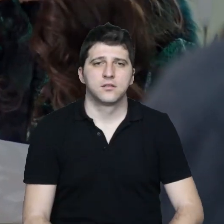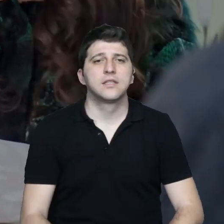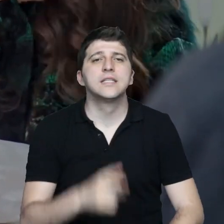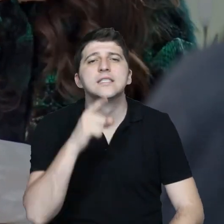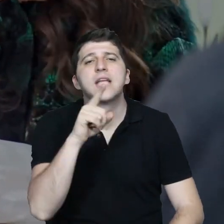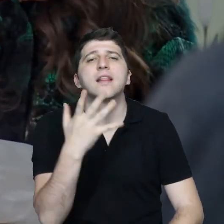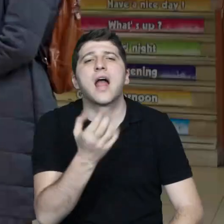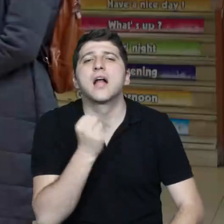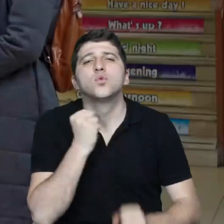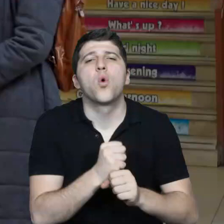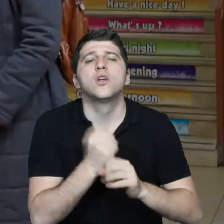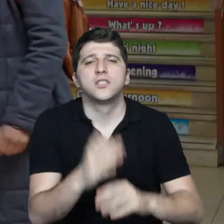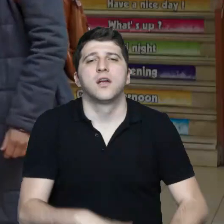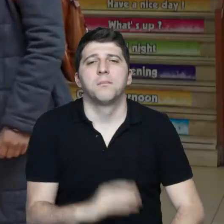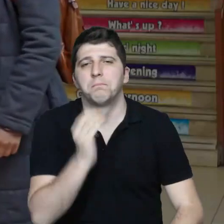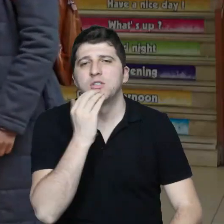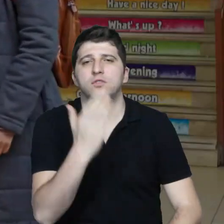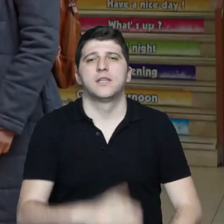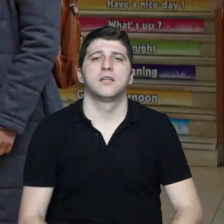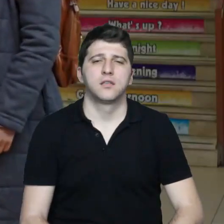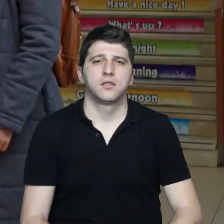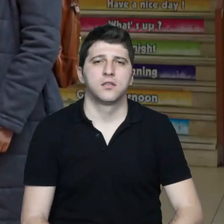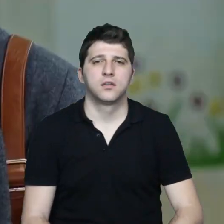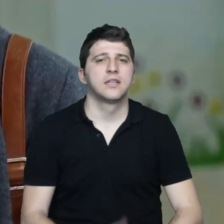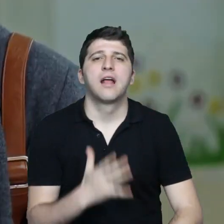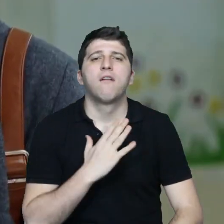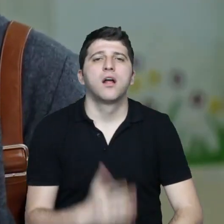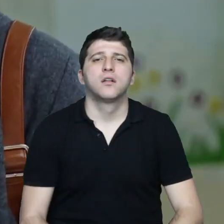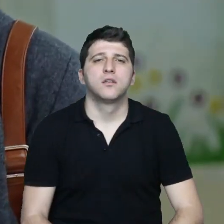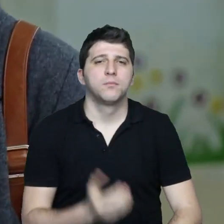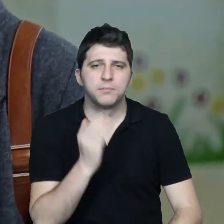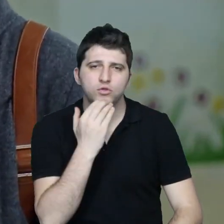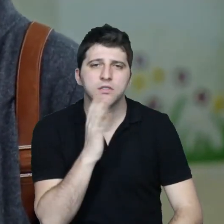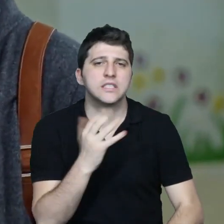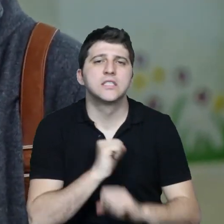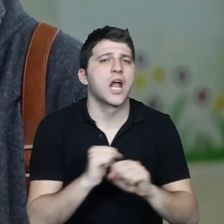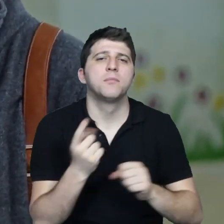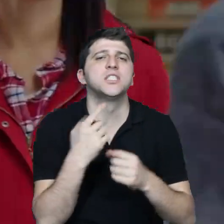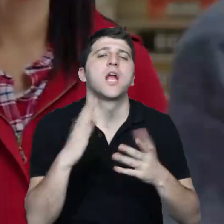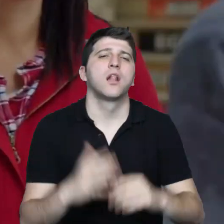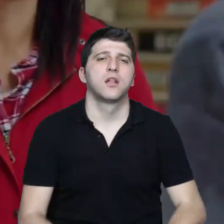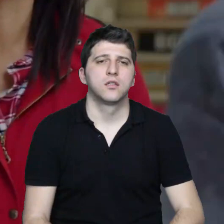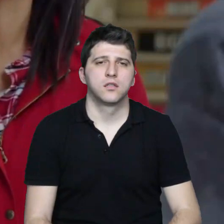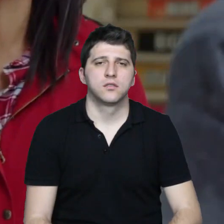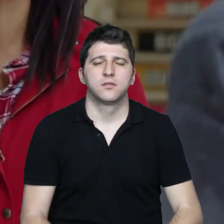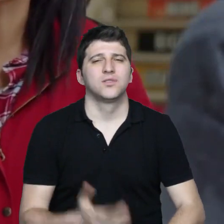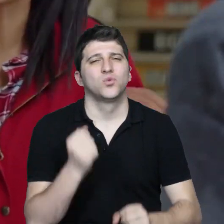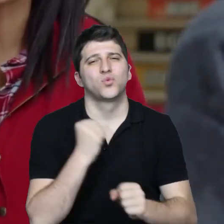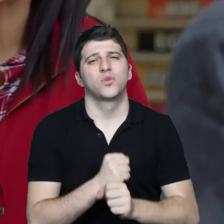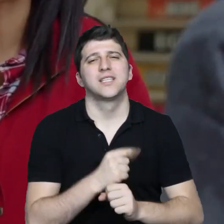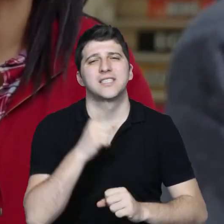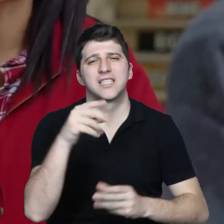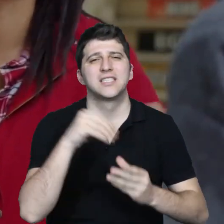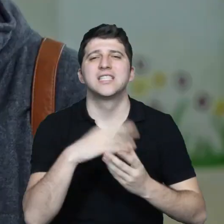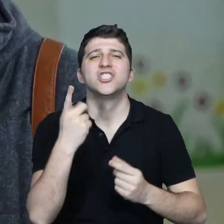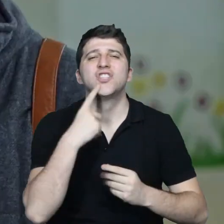Sen ne almışsın Gökçe Hanım? Bisküvi. Ne var? Bisküvi o kadar da zararlı bir şey değil ki. Ya Gökçe bacım, sen onun içinde